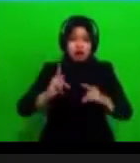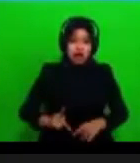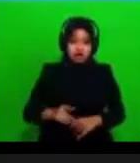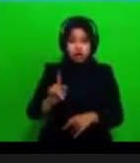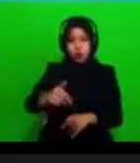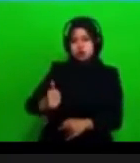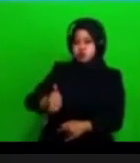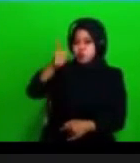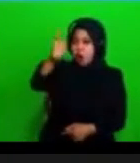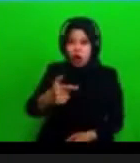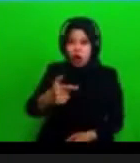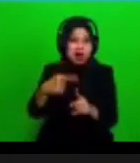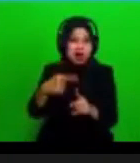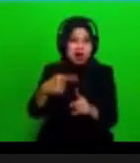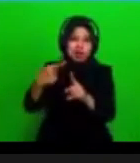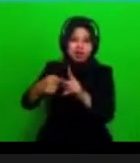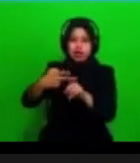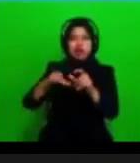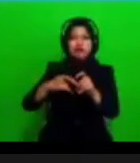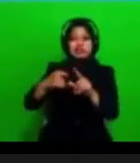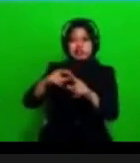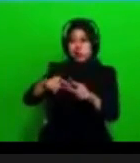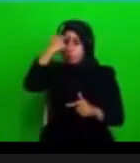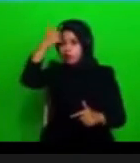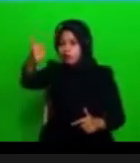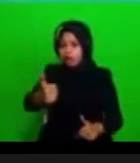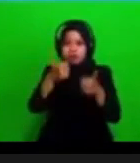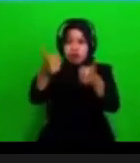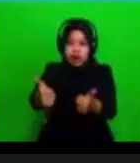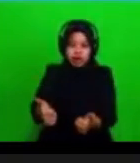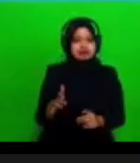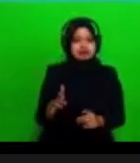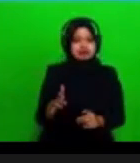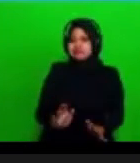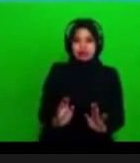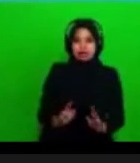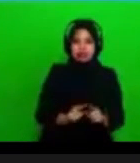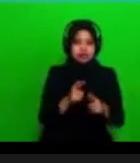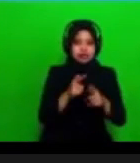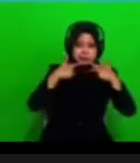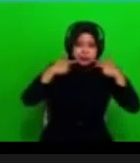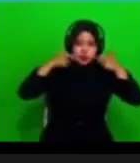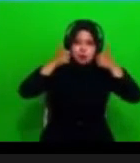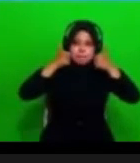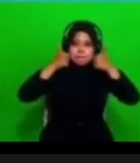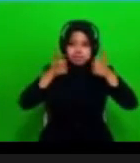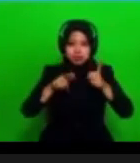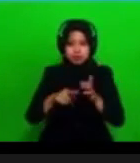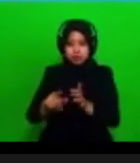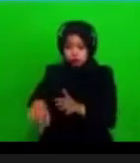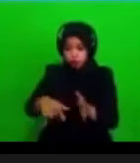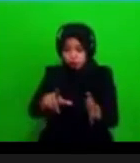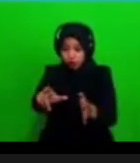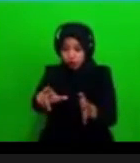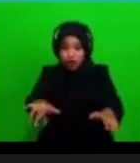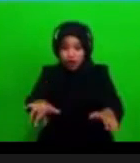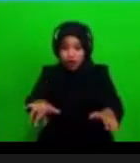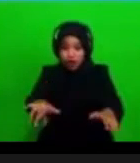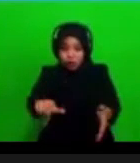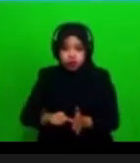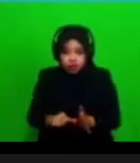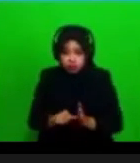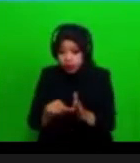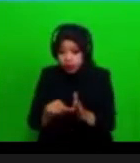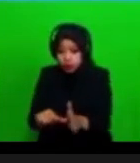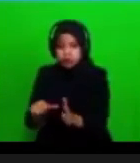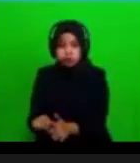cuma anak yang juara matematika, fisika itu dianggap anak pintar dan anak baik. Anak yang sering tersenyum, anak yang sering menolong orang lain, anak